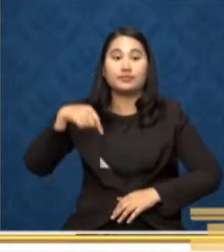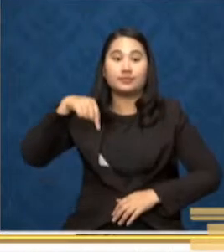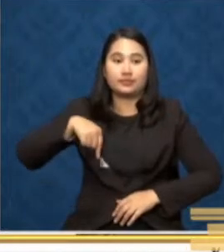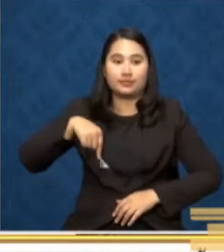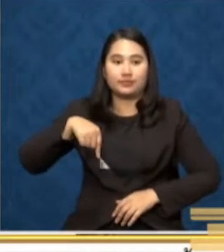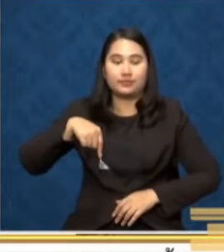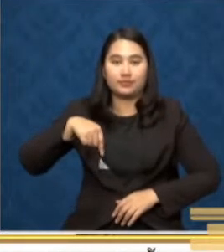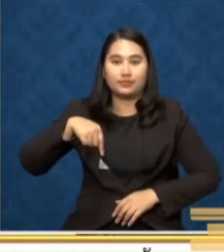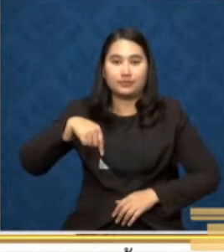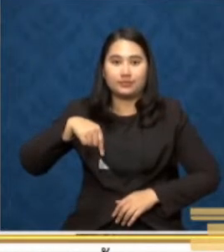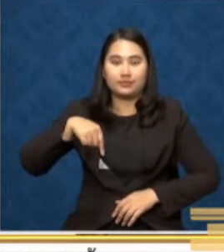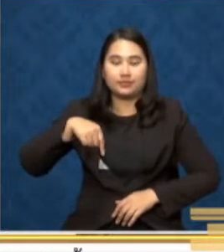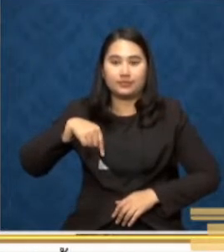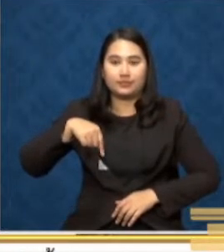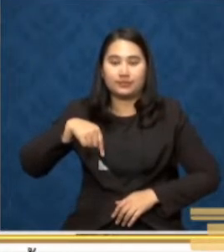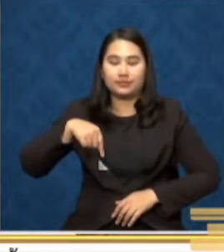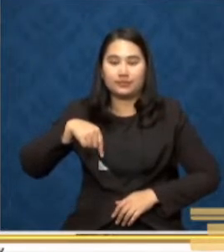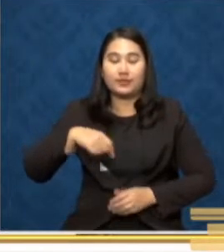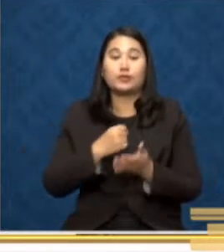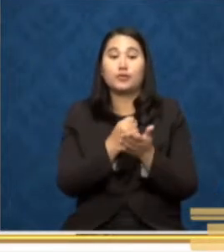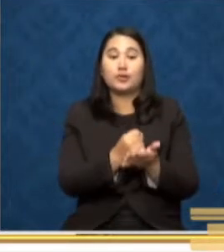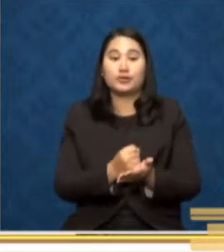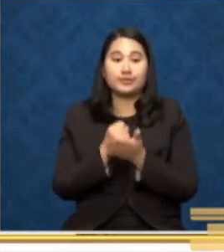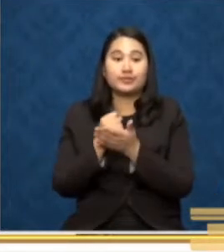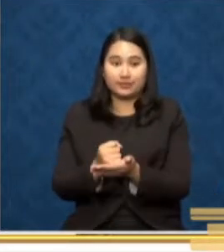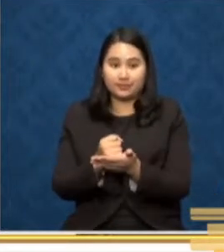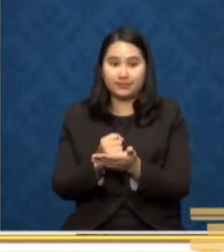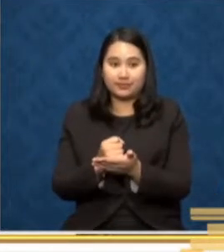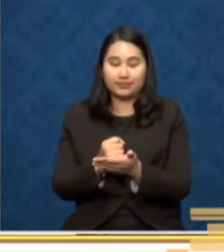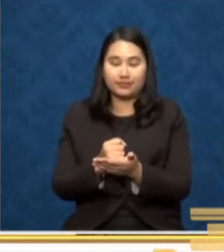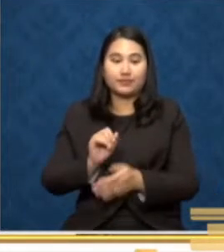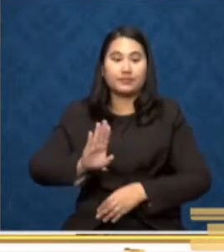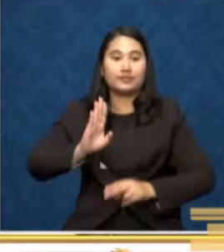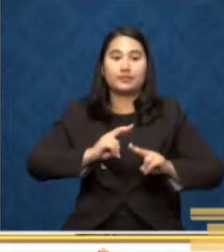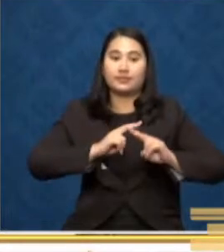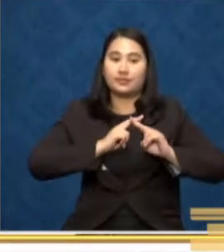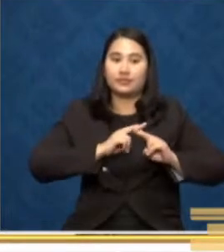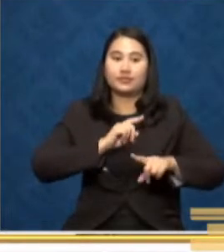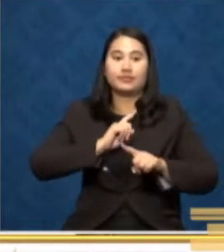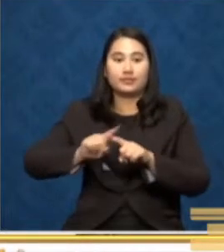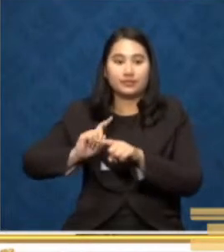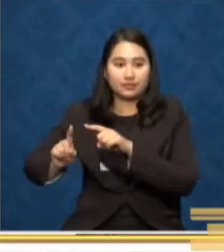างยิ่งที่เราจะต้องให้ความช่วยเหลือกับภาคเอกชนฉะนั้นแล้วเนี่ยภาคเอกช